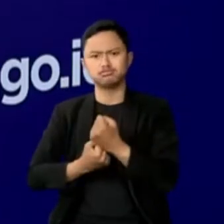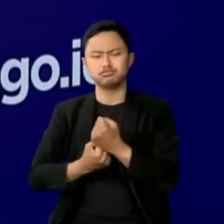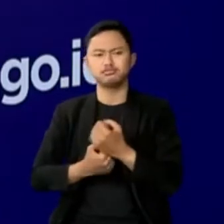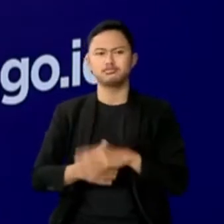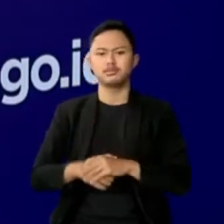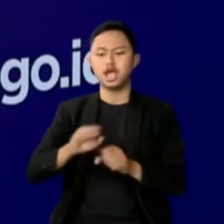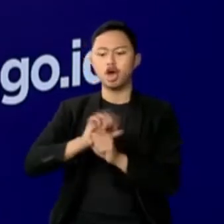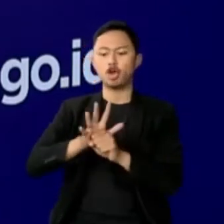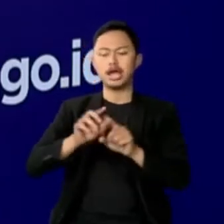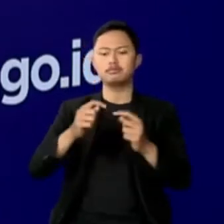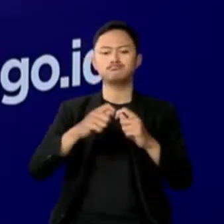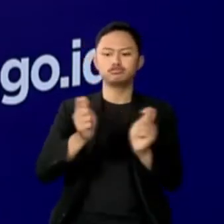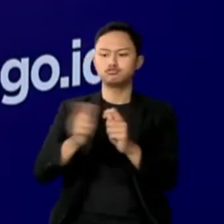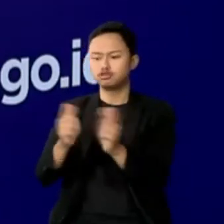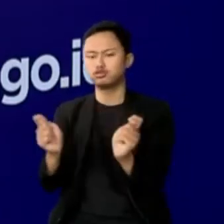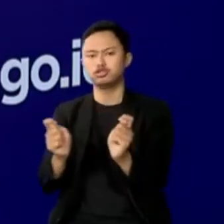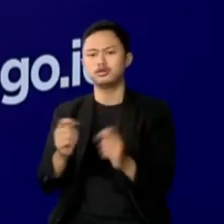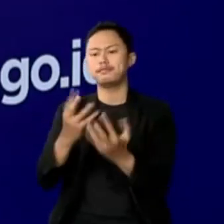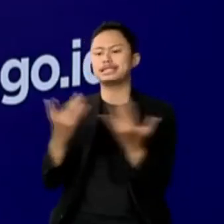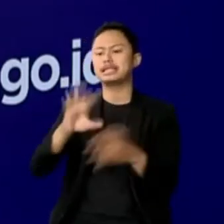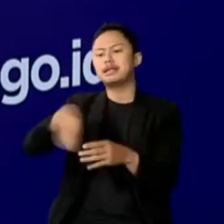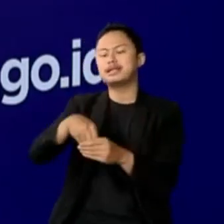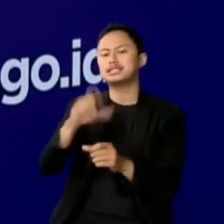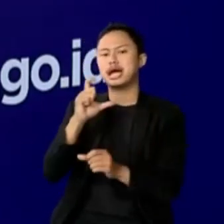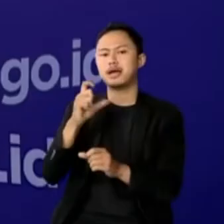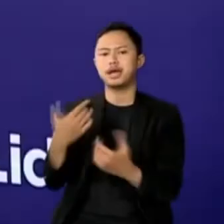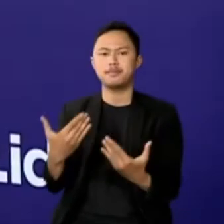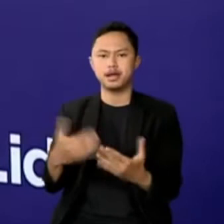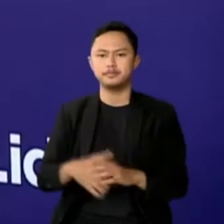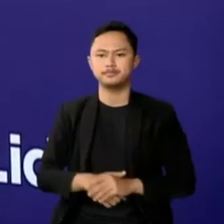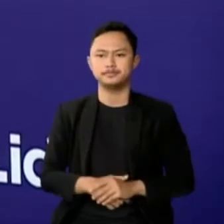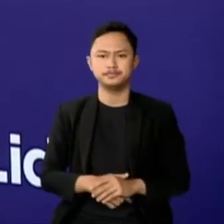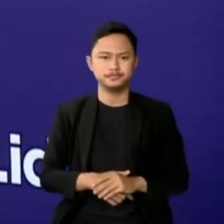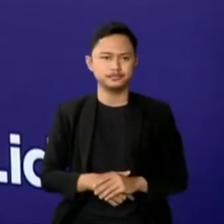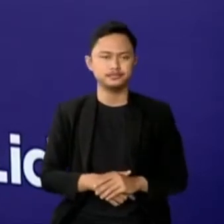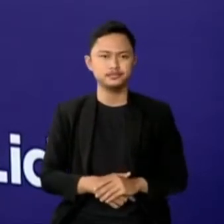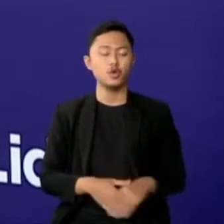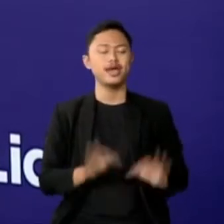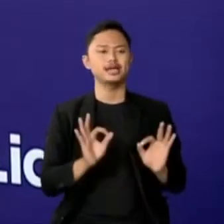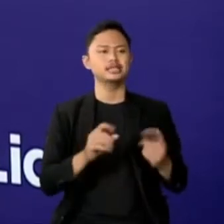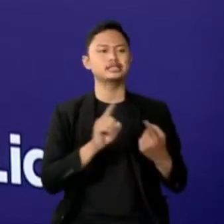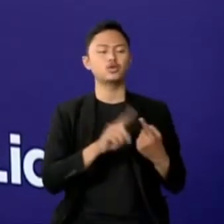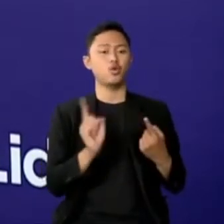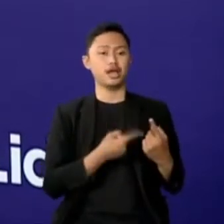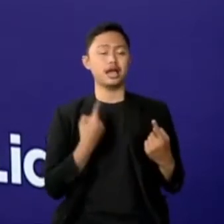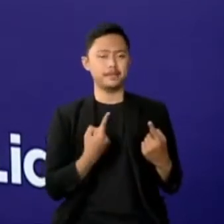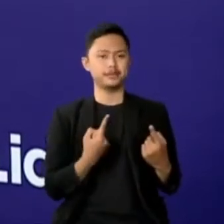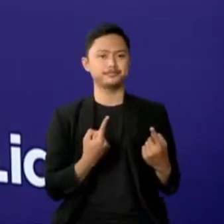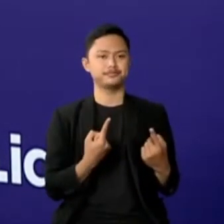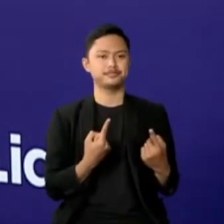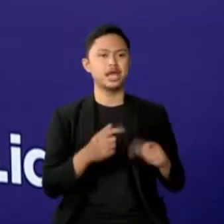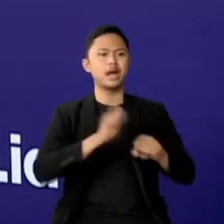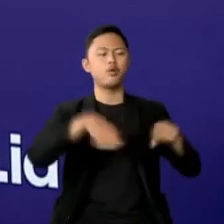mencegah pemutus mata rantai penyebaran virus cover 19 ini juga Betul sekali jadi yang pertama yang kami lakukan itu kan kami terus